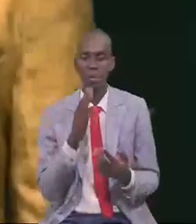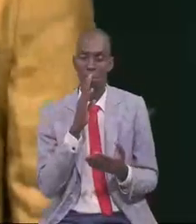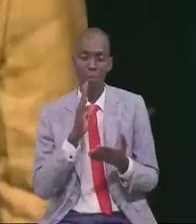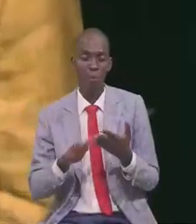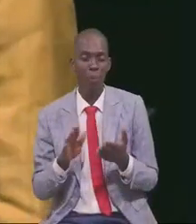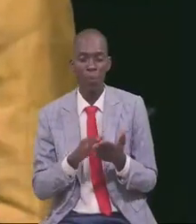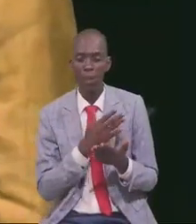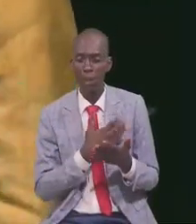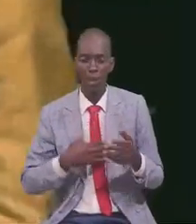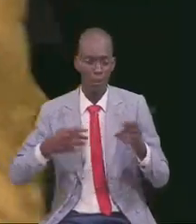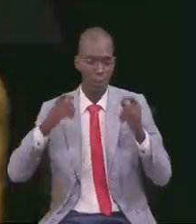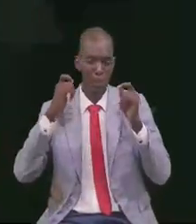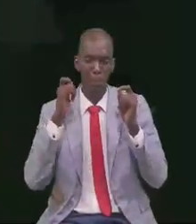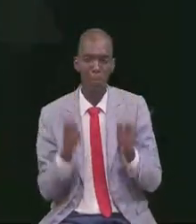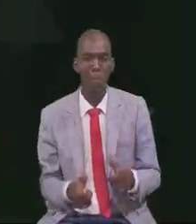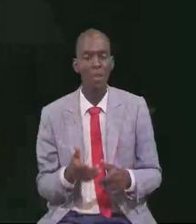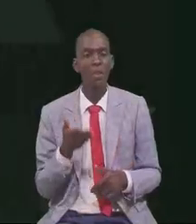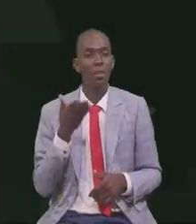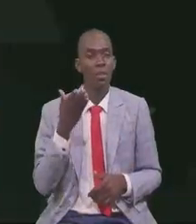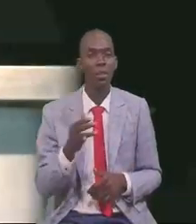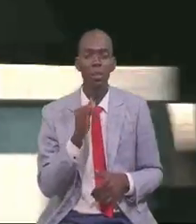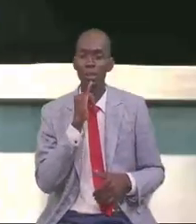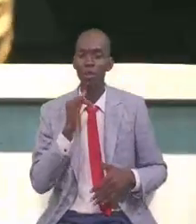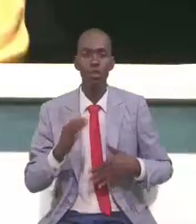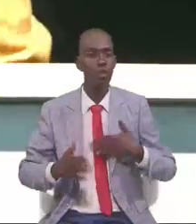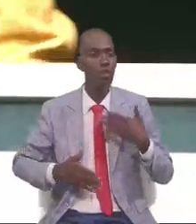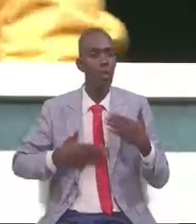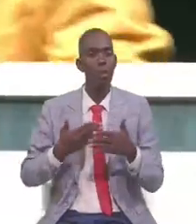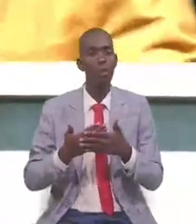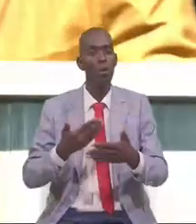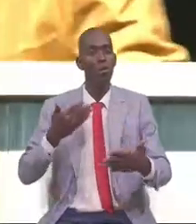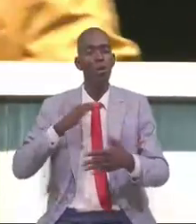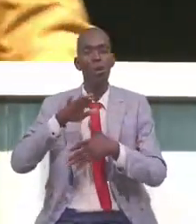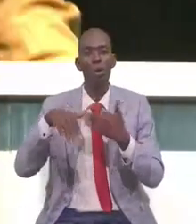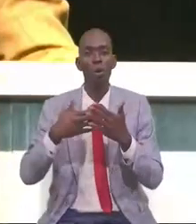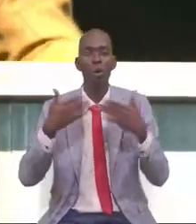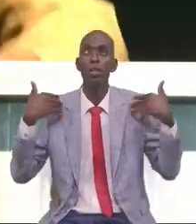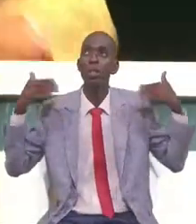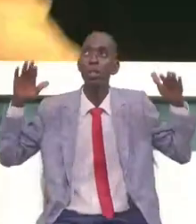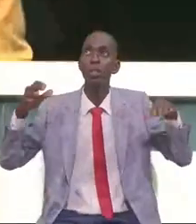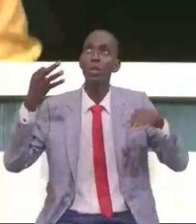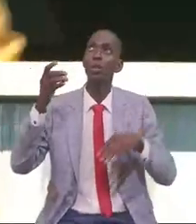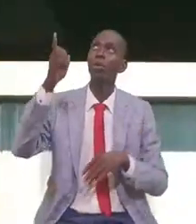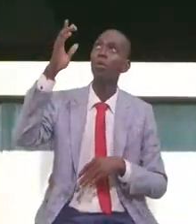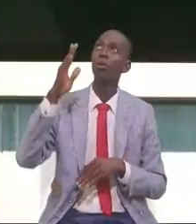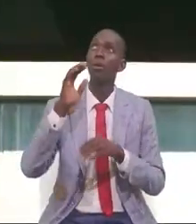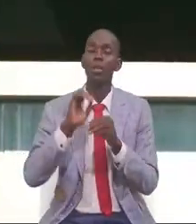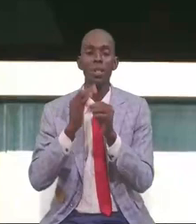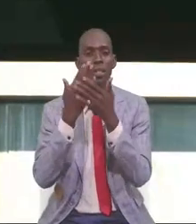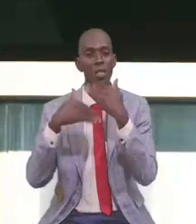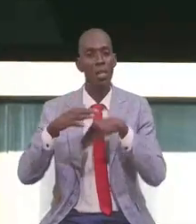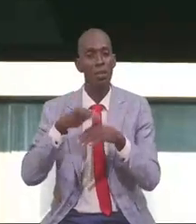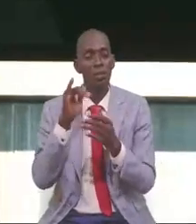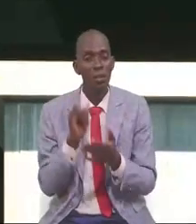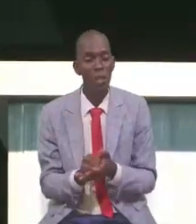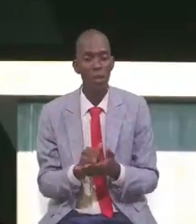immédiatement, il y a la joie devant tous les anges de Dieu au ciel. Qui se pardonne va